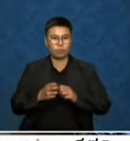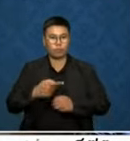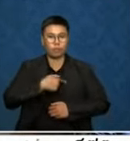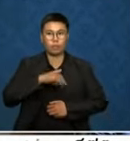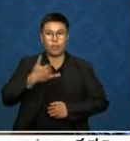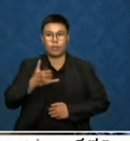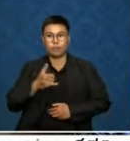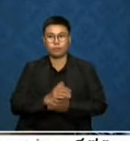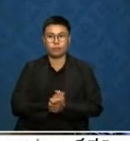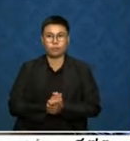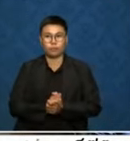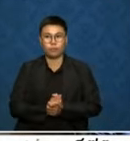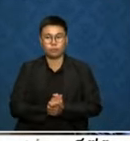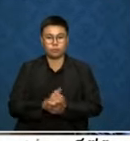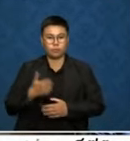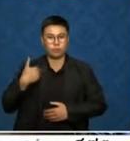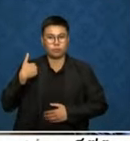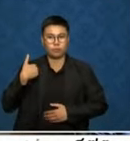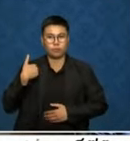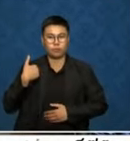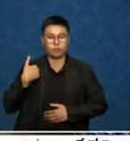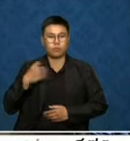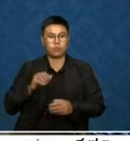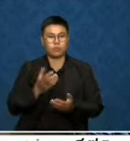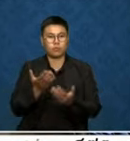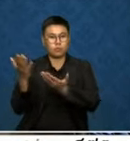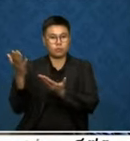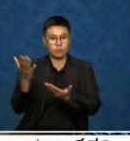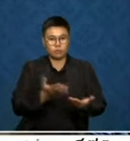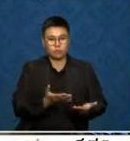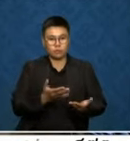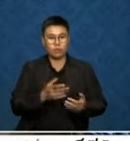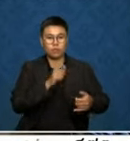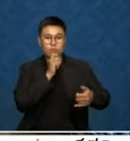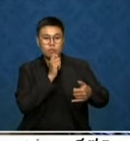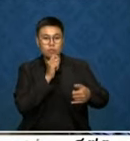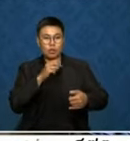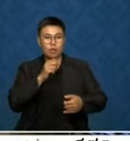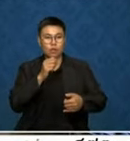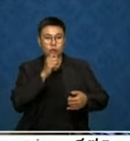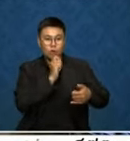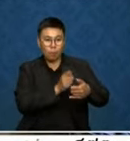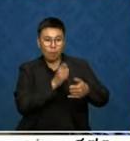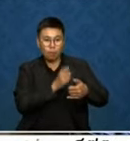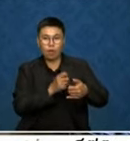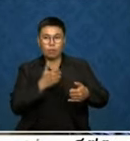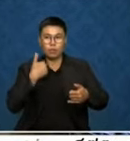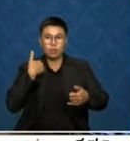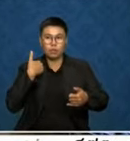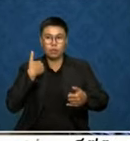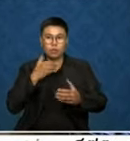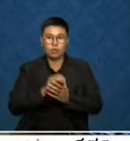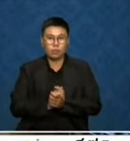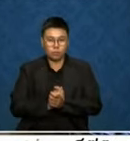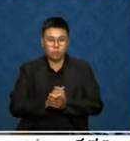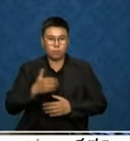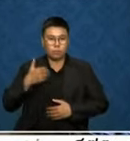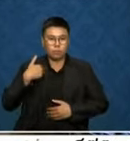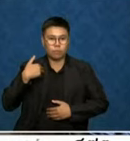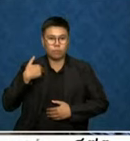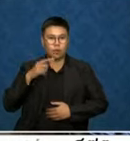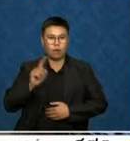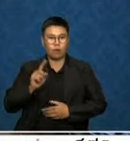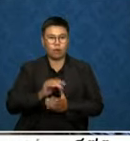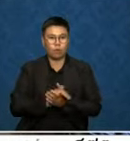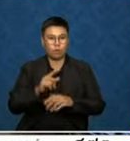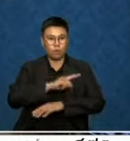ว่าบรรดาสารพัดรายการที่เชิญบรรดานักร้องไปออกรายการตกลงมีอะไรที่เราเชื่อได้บ้าง